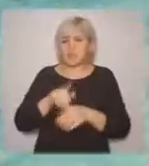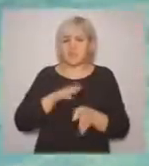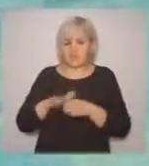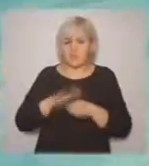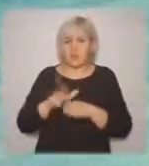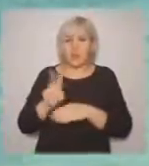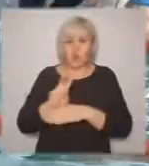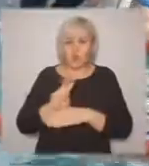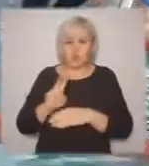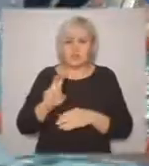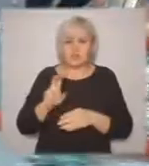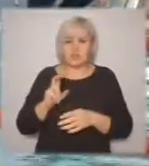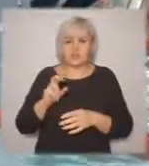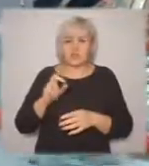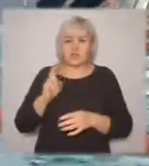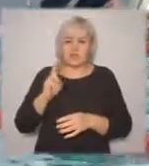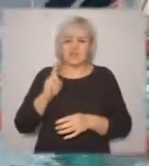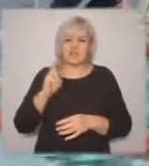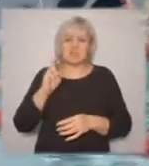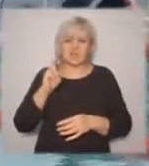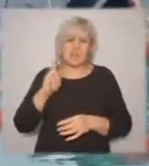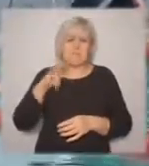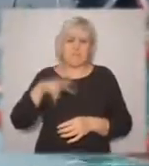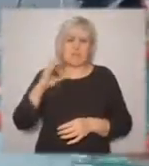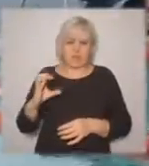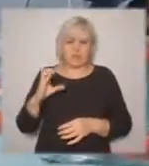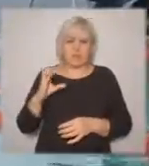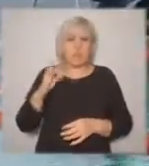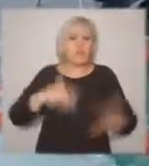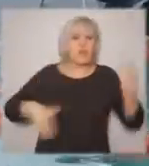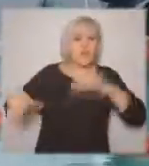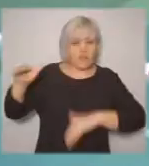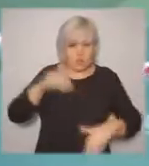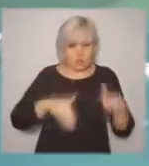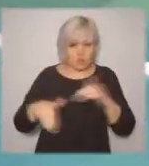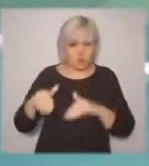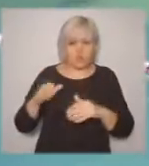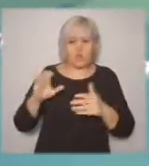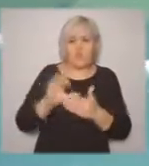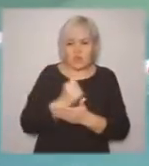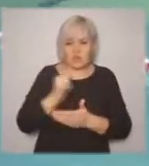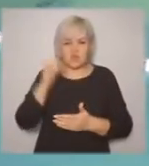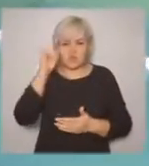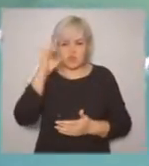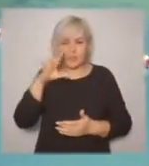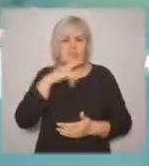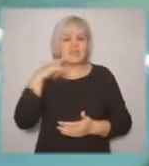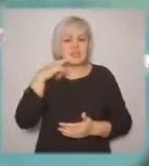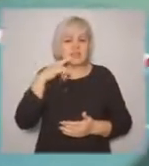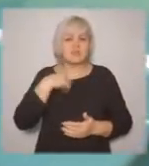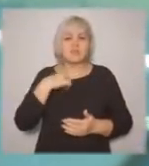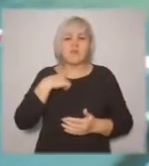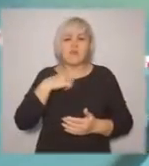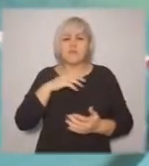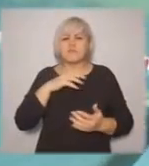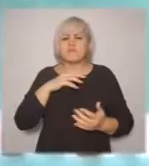норматив кандидата мастера по плаванию. Выиграв чемпионат России, я добился этого. Я из бассейна вылезти не мог.